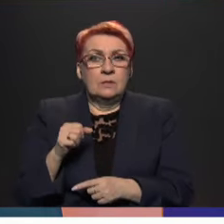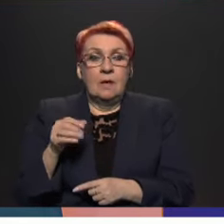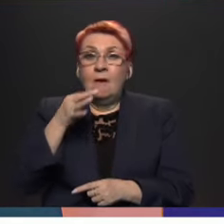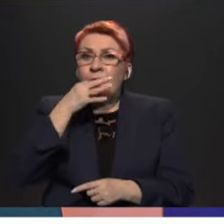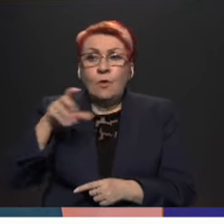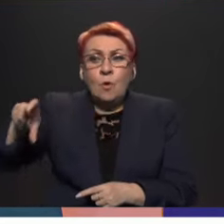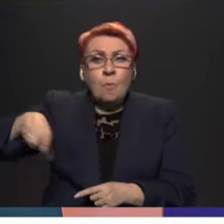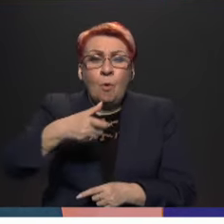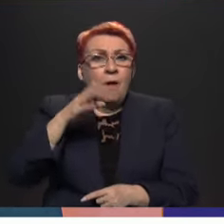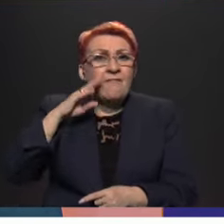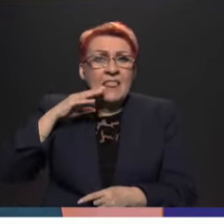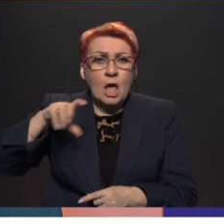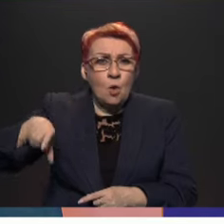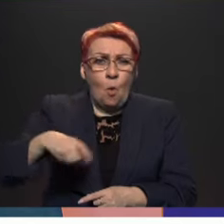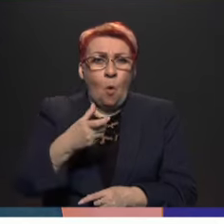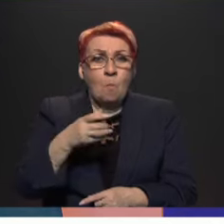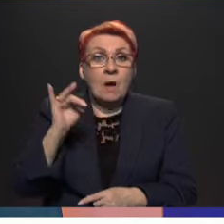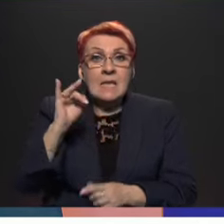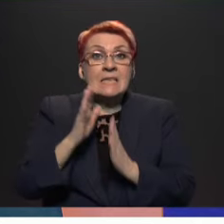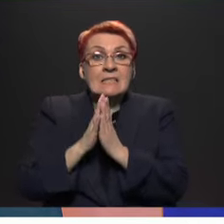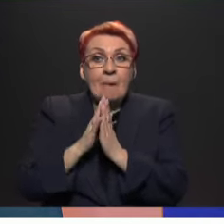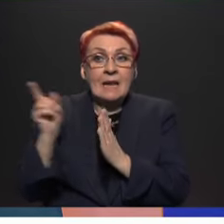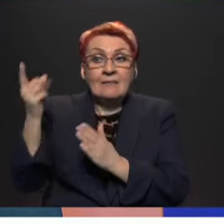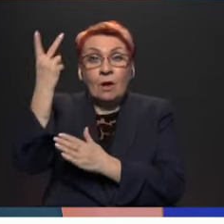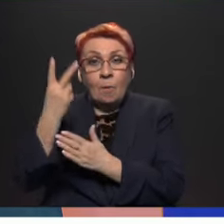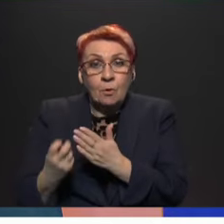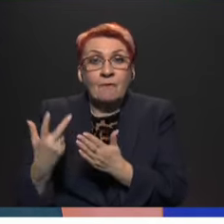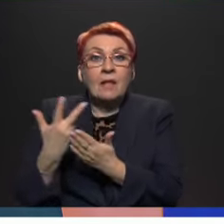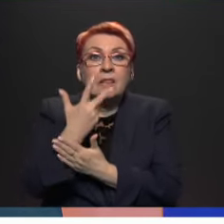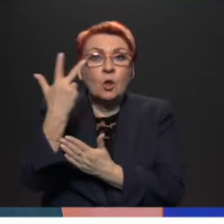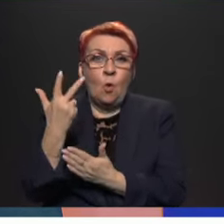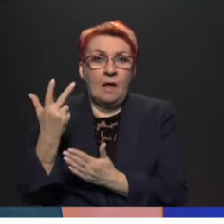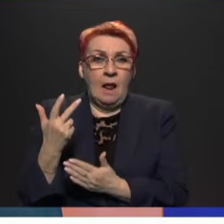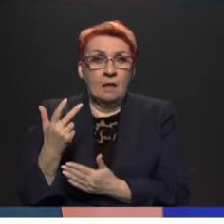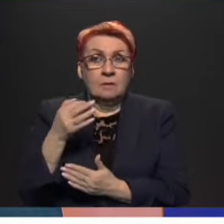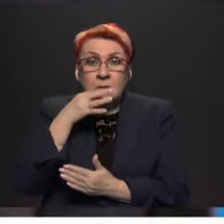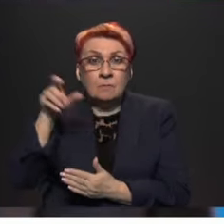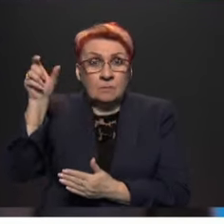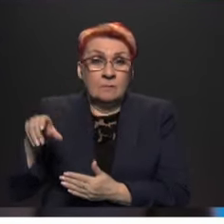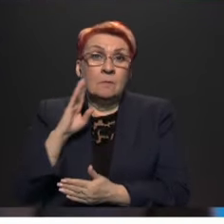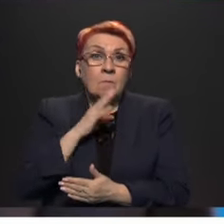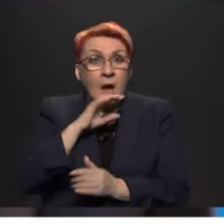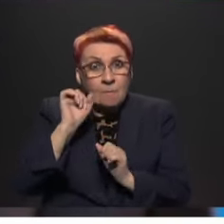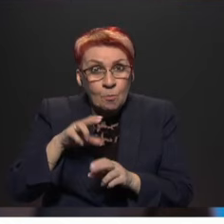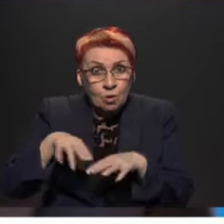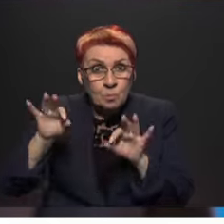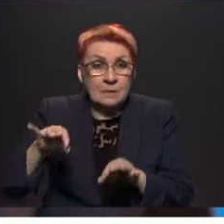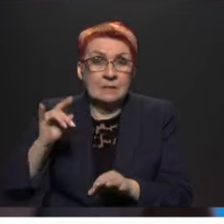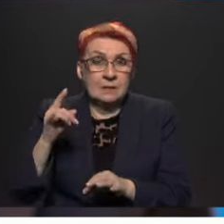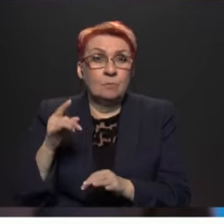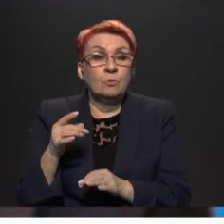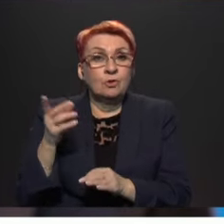водоем и с молитвой погружают троекратно. Только также потом, и да, мама может покрестить своего